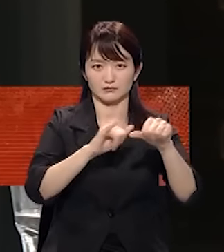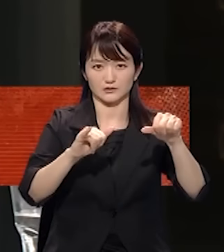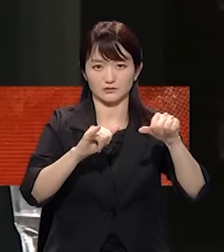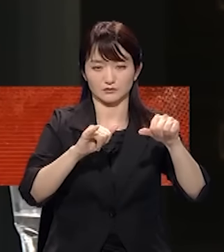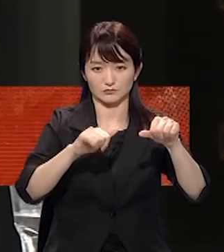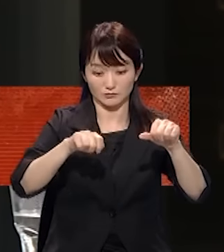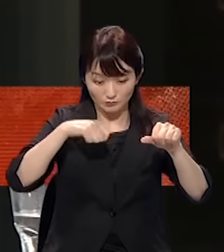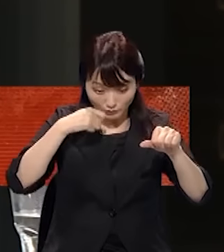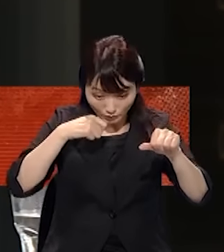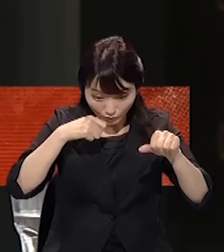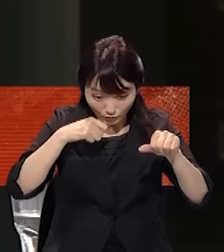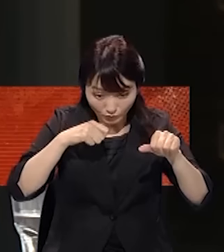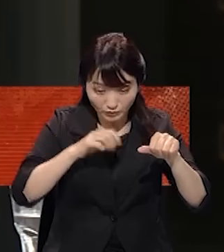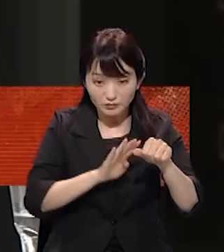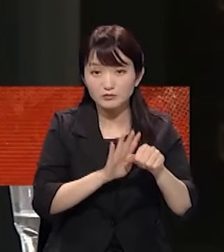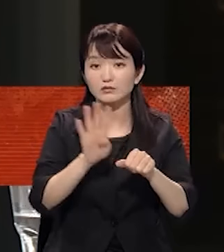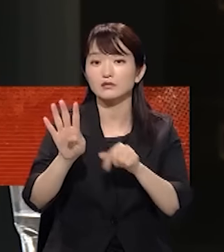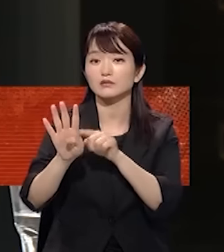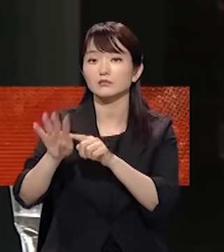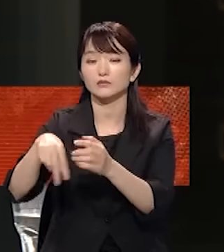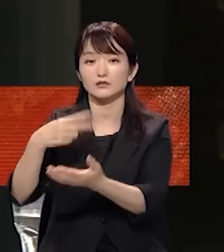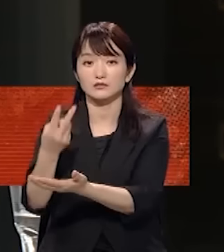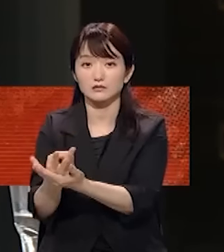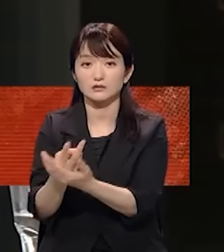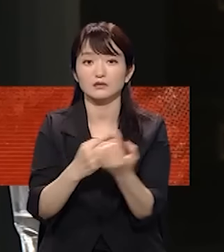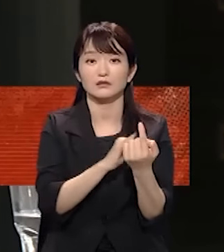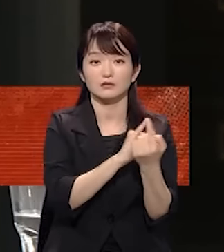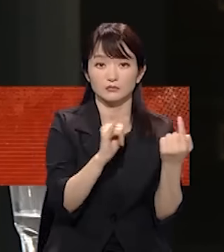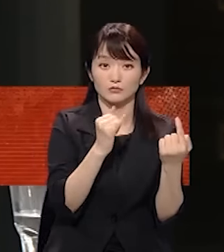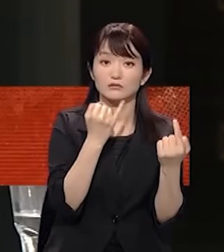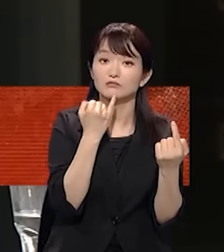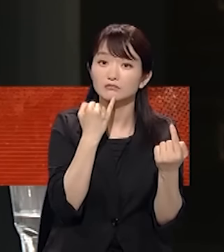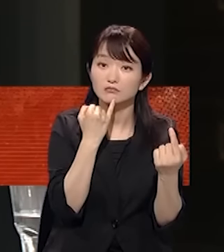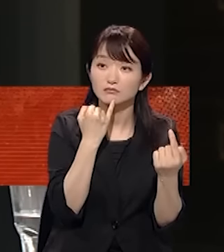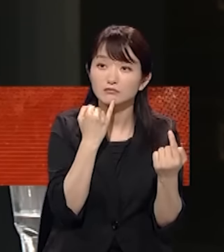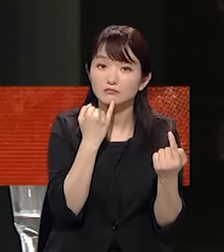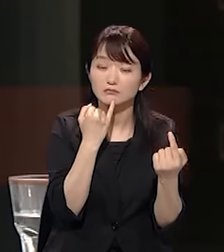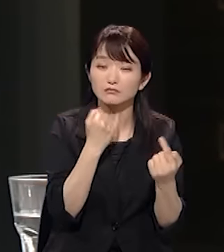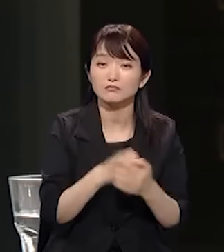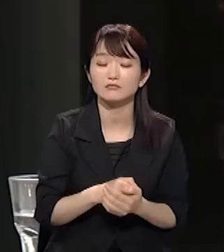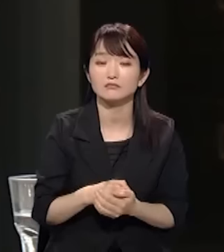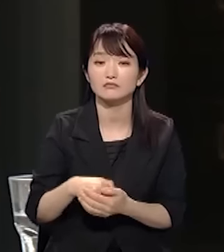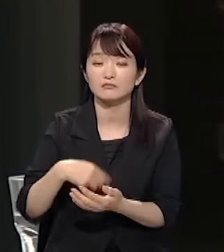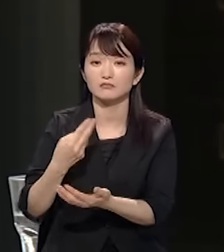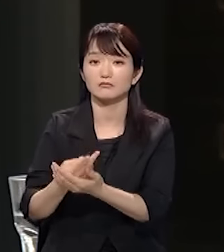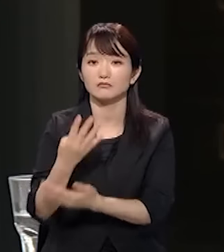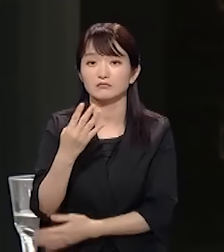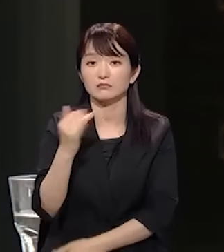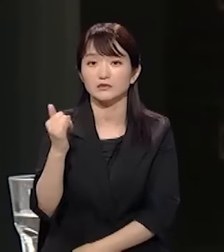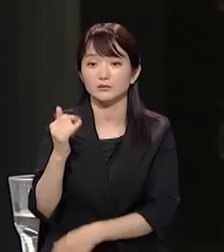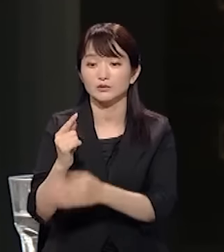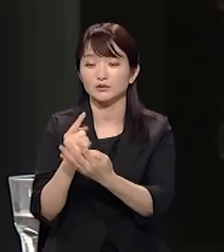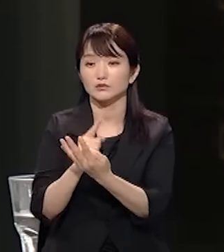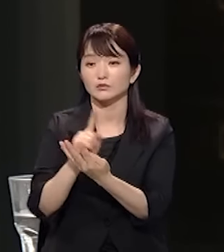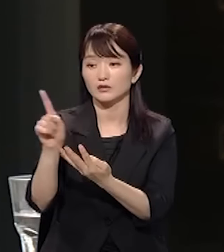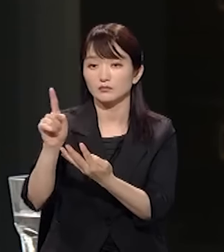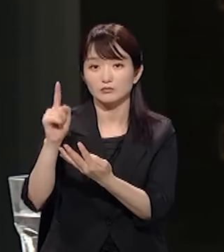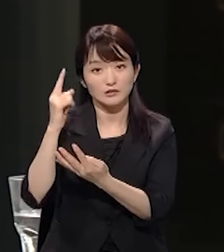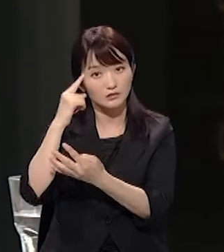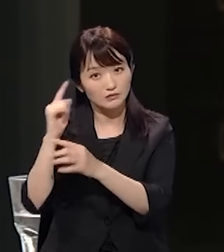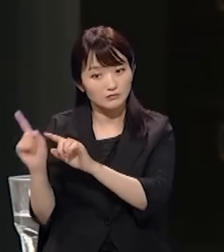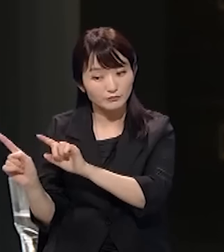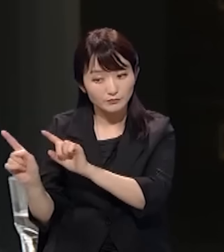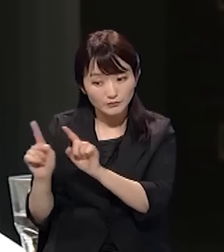먹었는데 그중에 네명이 쓰러지고 한 명은 이상이 없다 자 그리고 쓰러진 네명 중에 한 명이 의식을 회복했지만